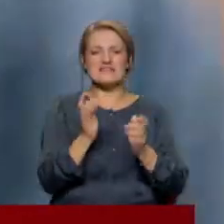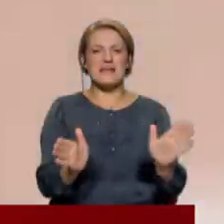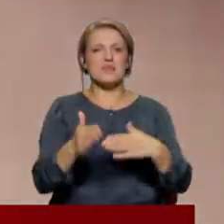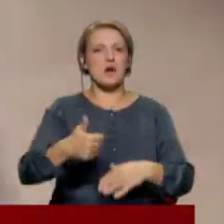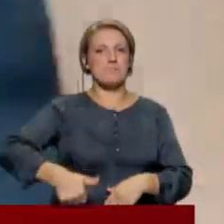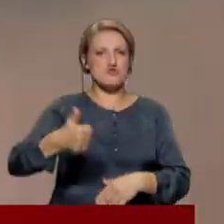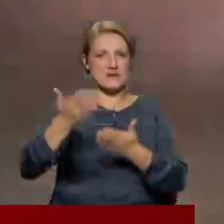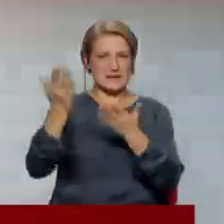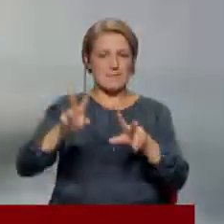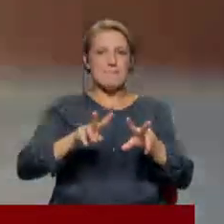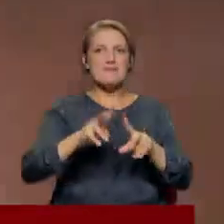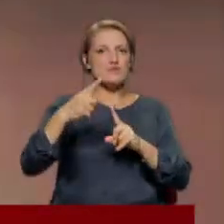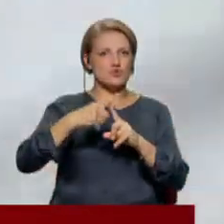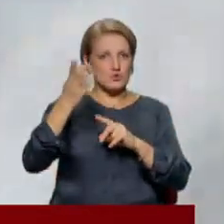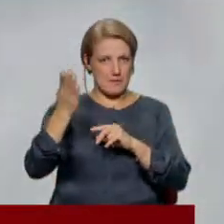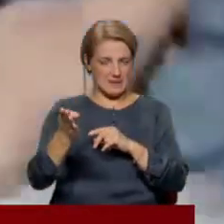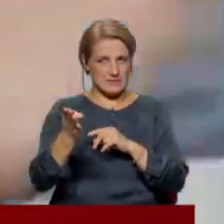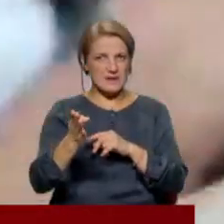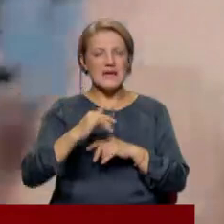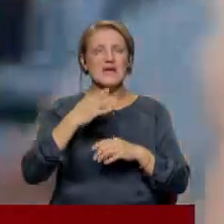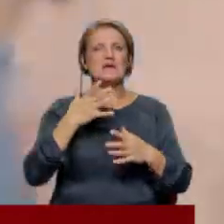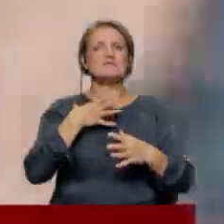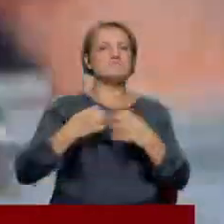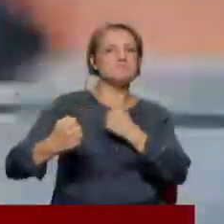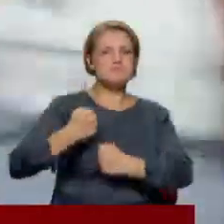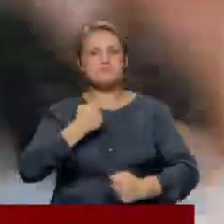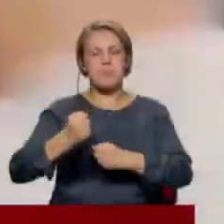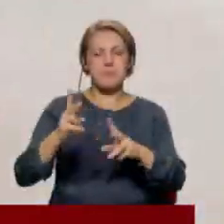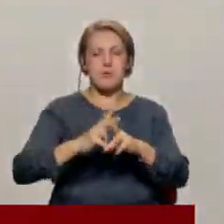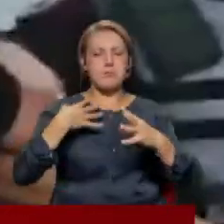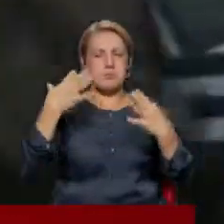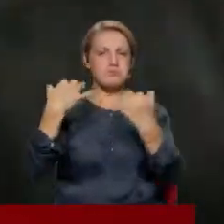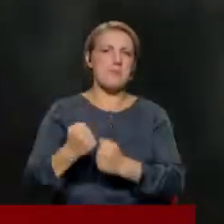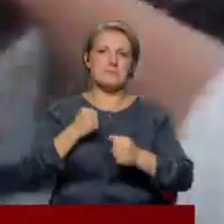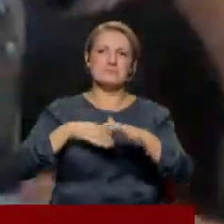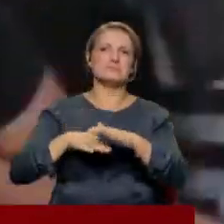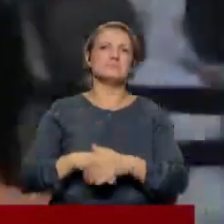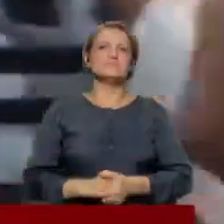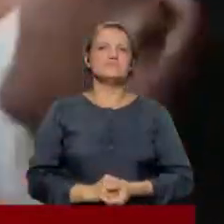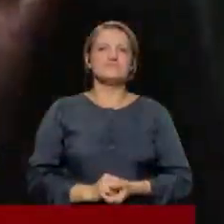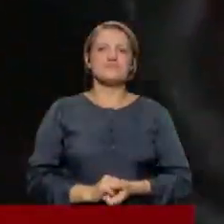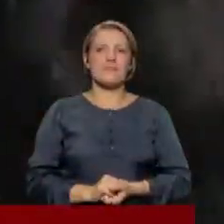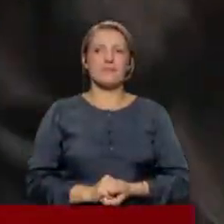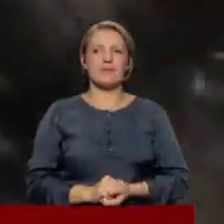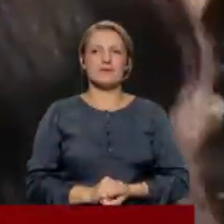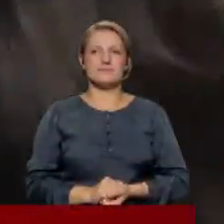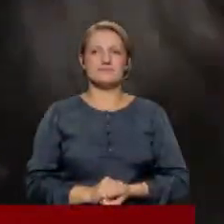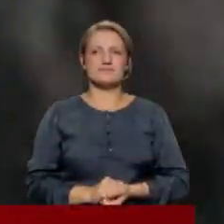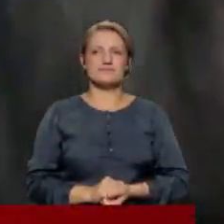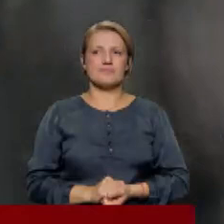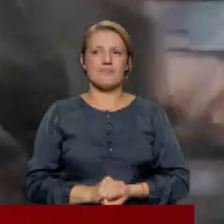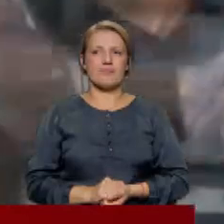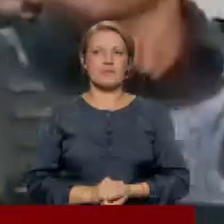Sendikası Başkanı Mehmet Türkmen ise yaka paça gözaltına alındı. Derhal sendika genel